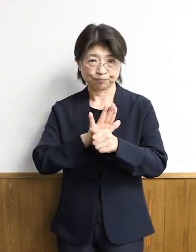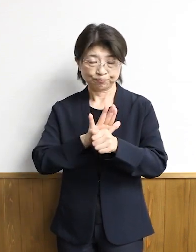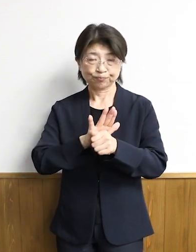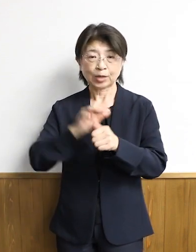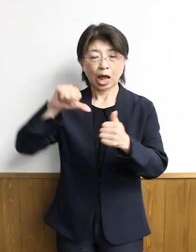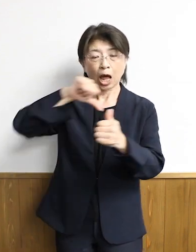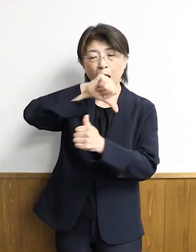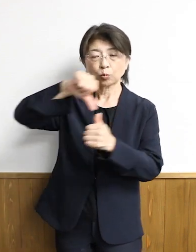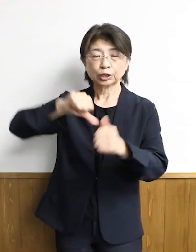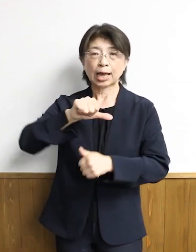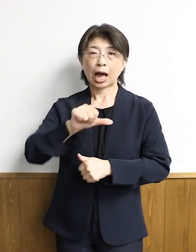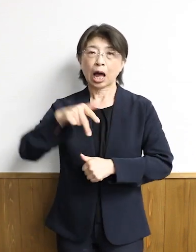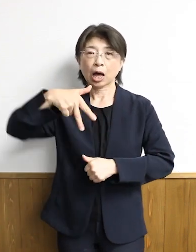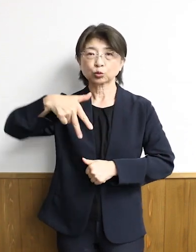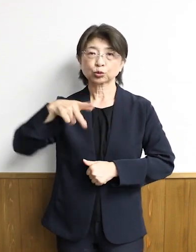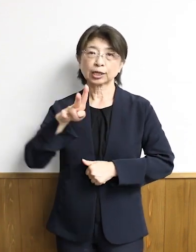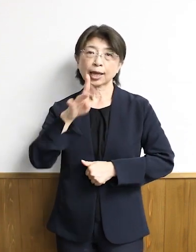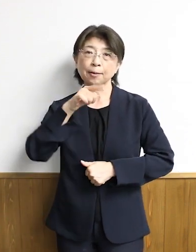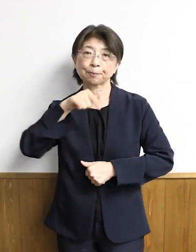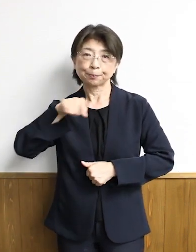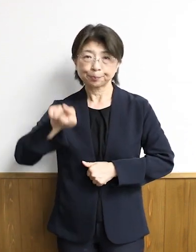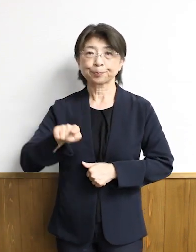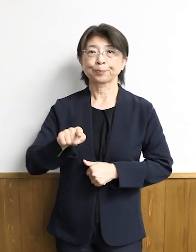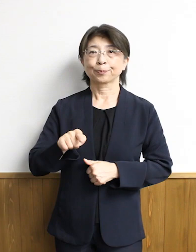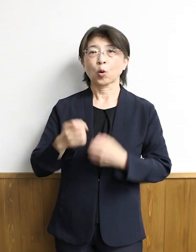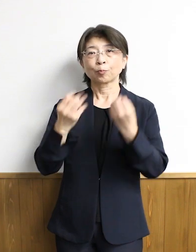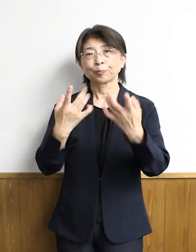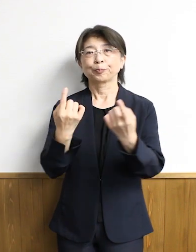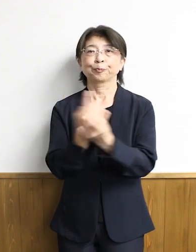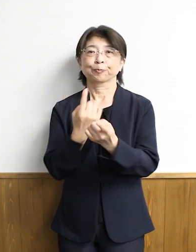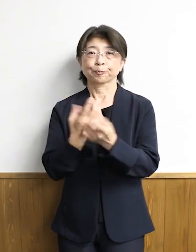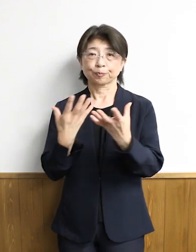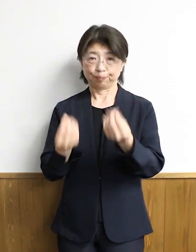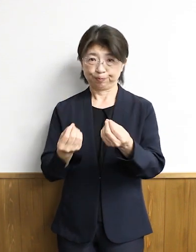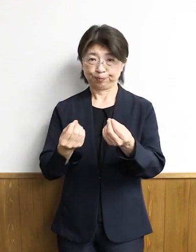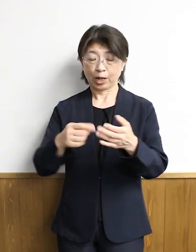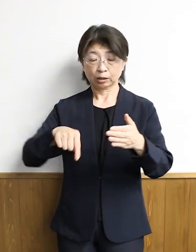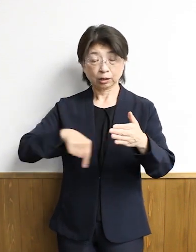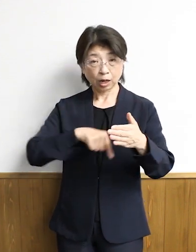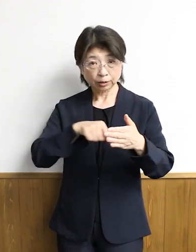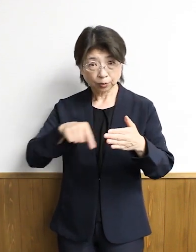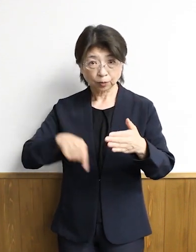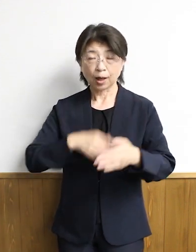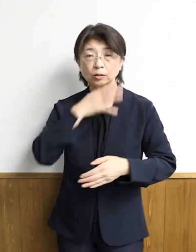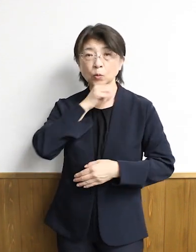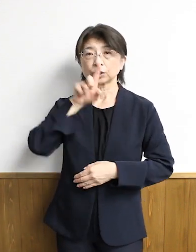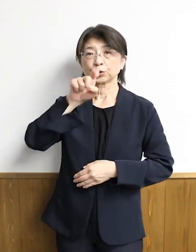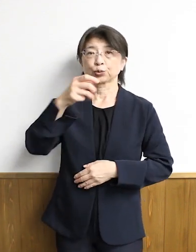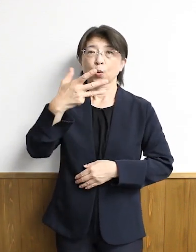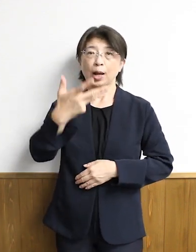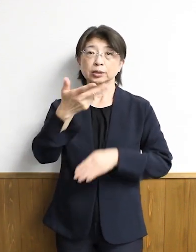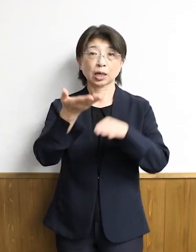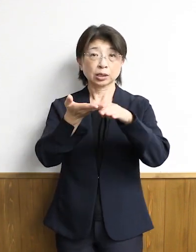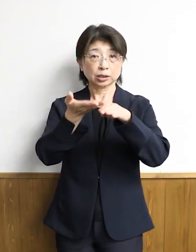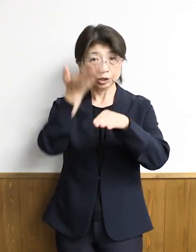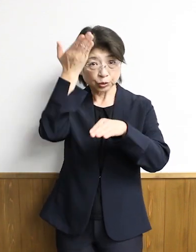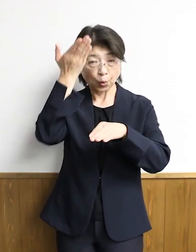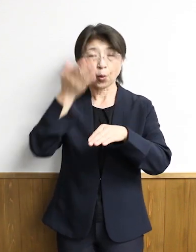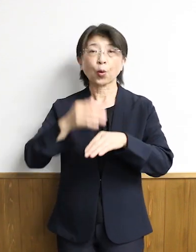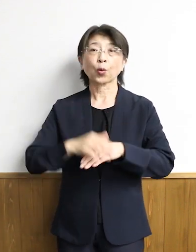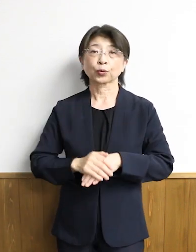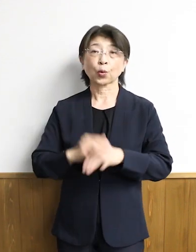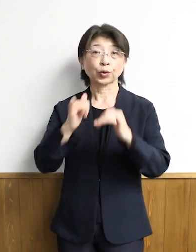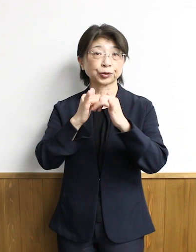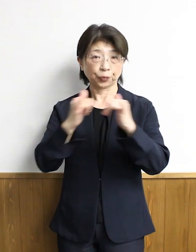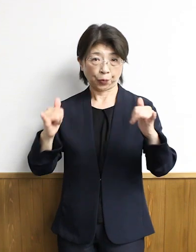リニューアルをいたしました事業内容といたしましては18歳以上のえ市民を